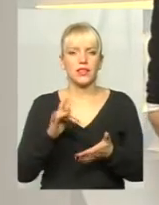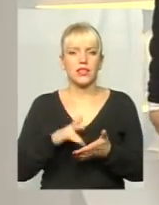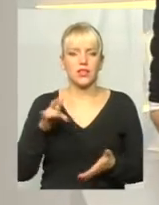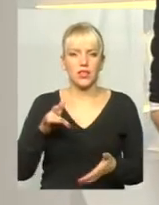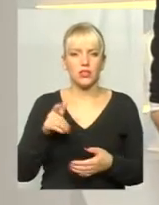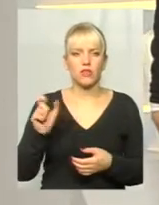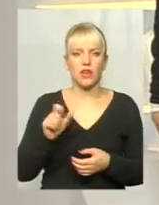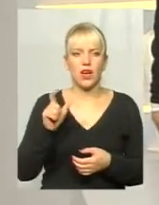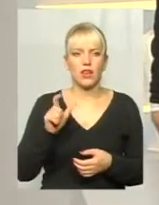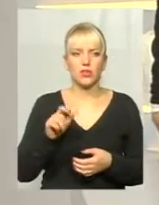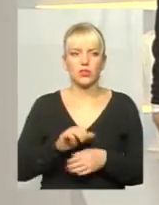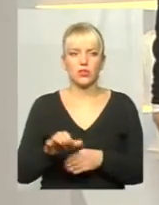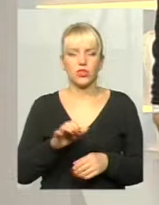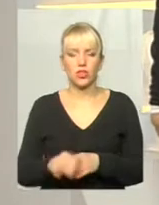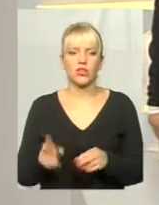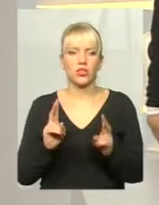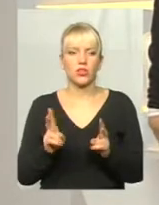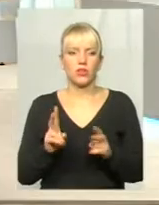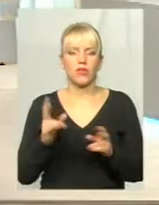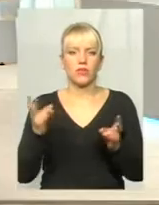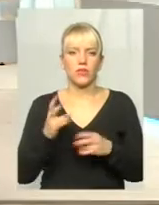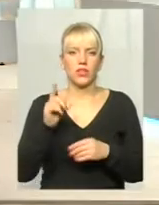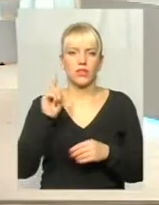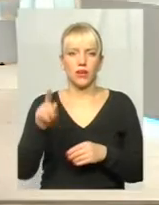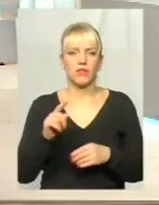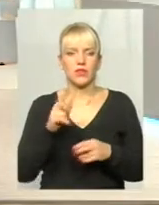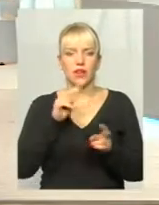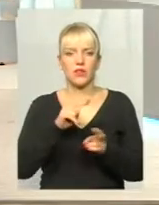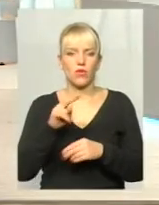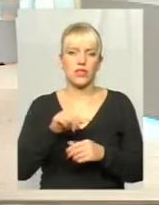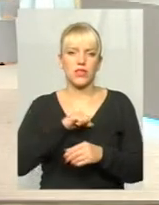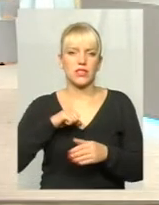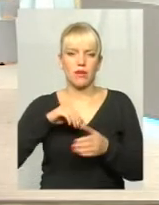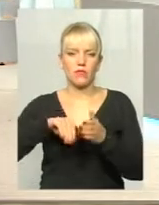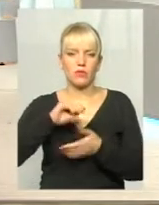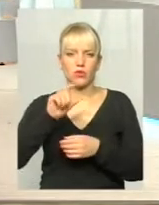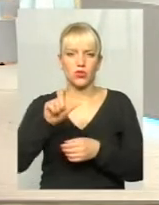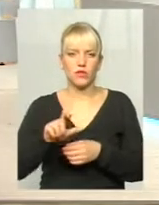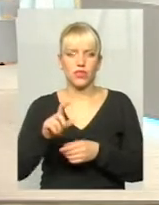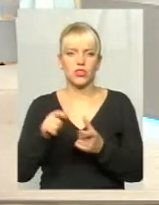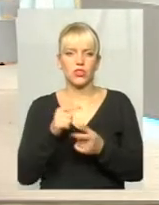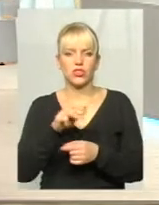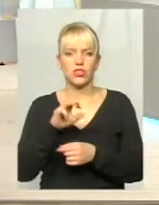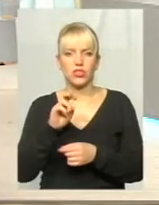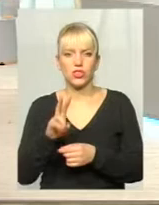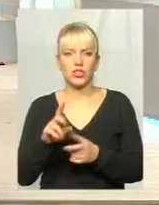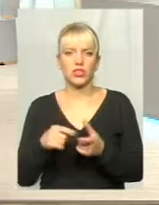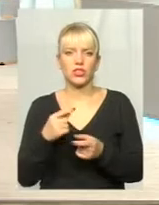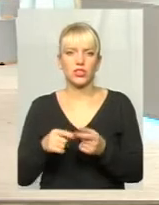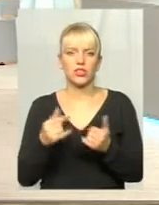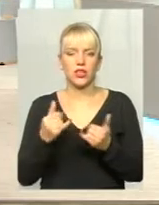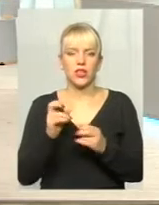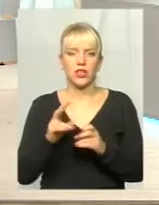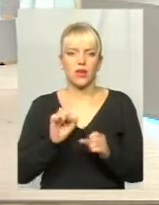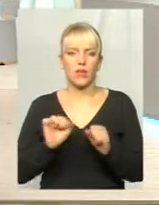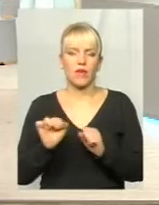централізоване газопостачання, хто має там слідкувати? Сам споживач чи ЖЕК, чи зараз